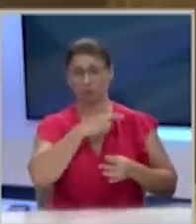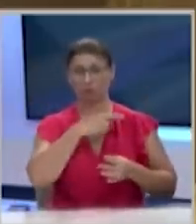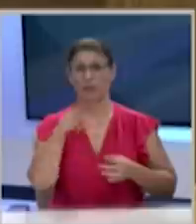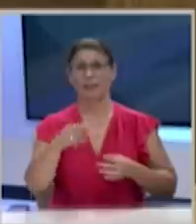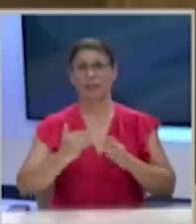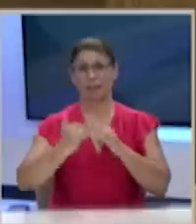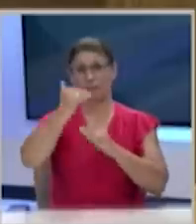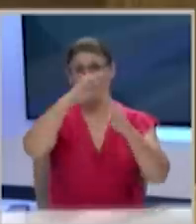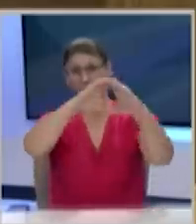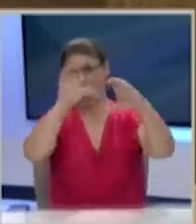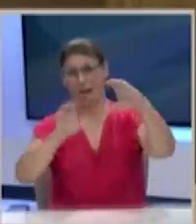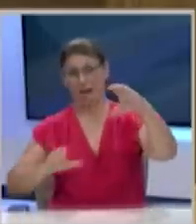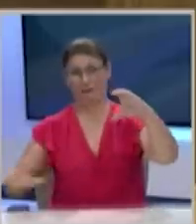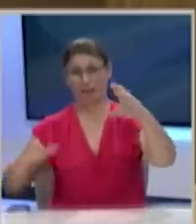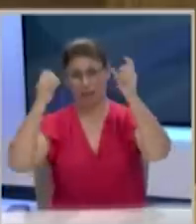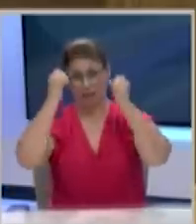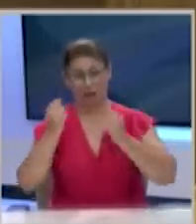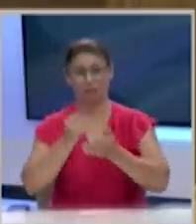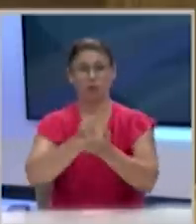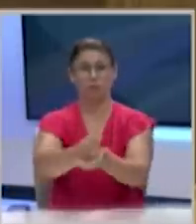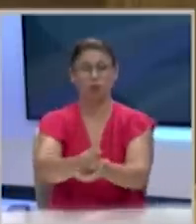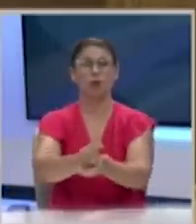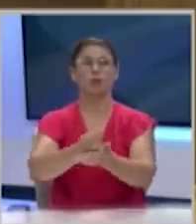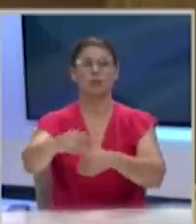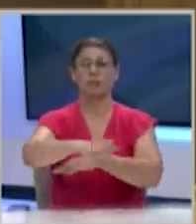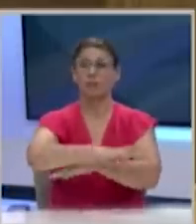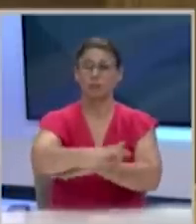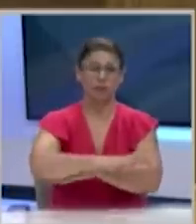για τη Βόρεια Εύβοια, για τις αποζημιώσεις, για